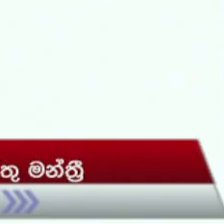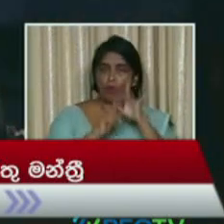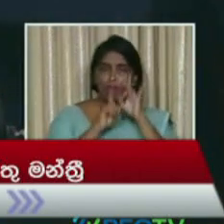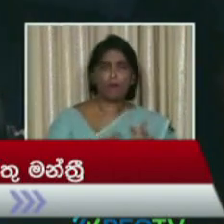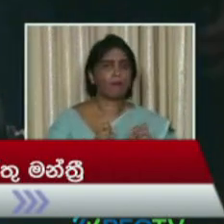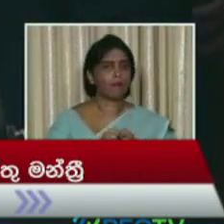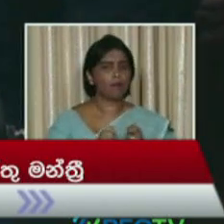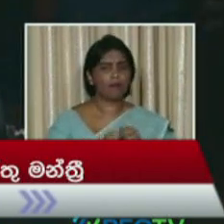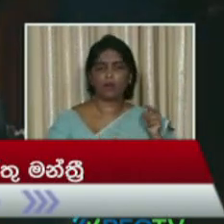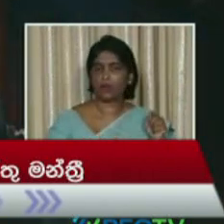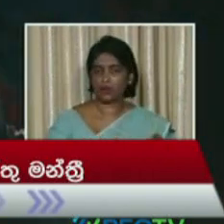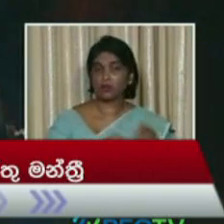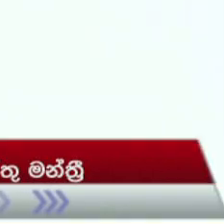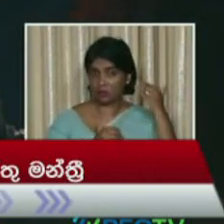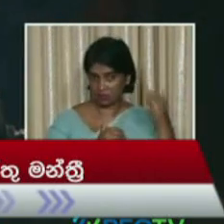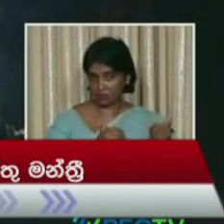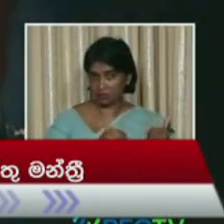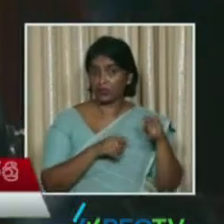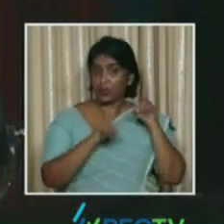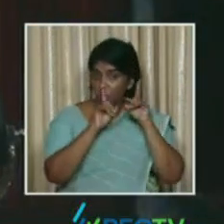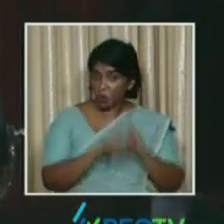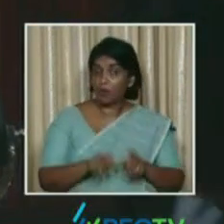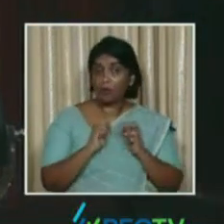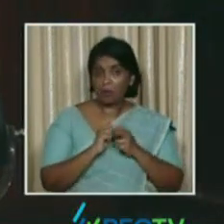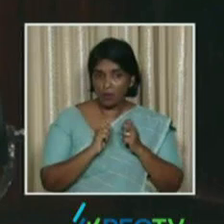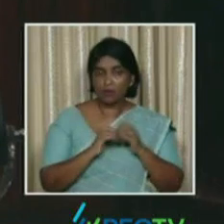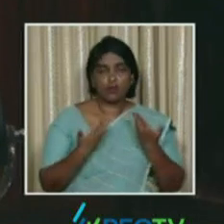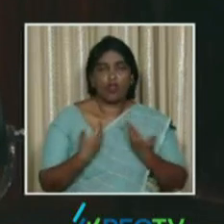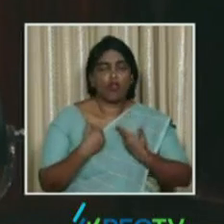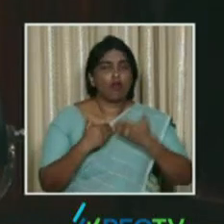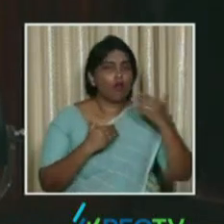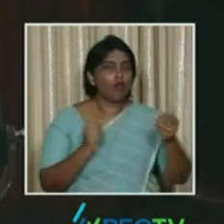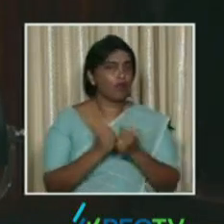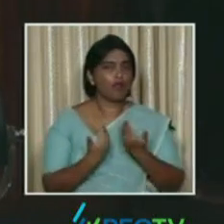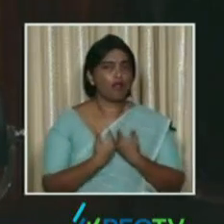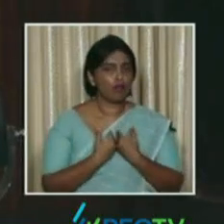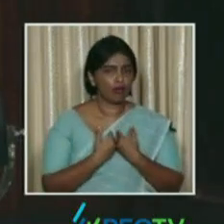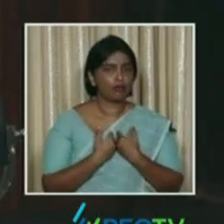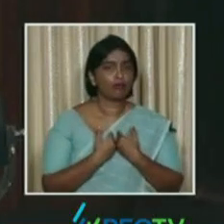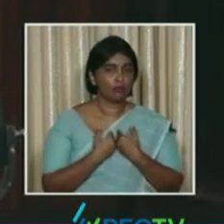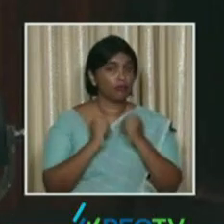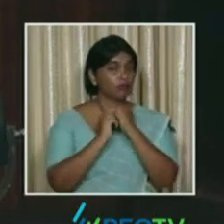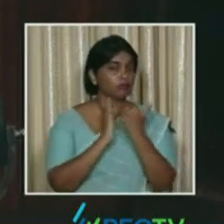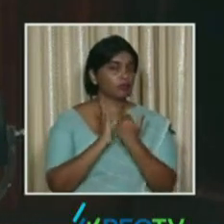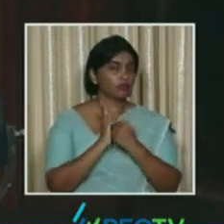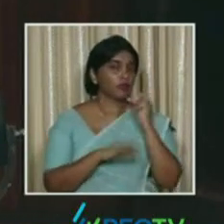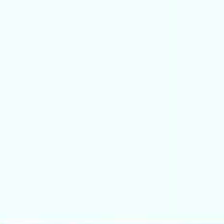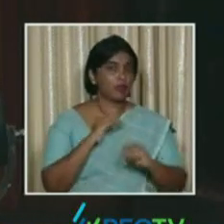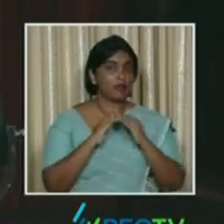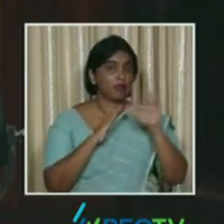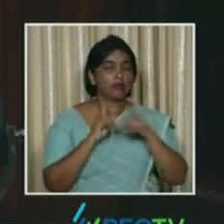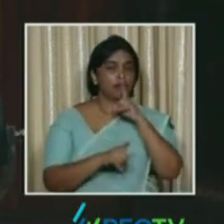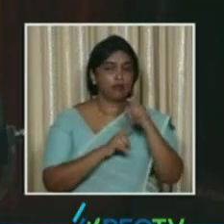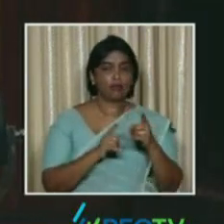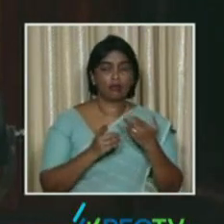කියන එක ඒ නිසා මින් ඉදිරියට මෙහෙම දෙයක් වෙනවා නම් අපි මොකද්ද කරන්නේ කියන එක පිළිබඳව අපි වැඩපිළිවෙලක් ඕනේ අපේ ගම්වල කතාවක්